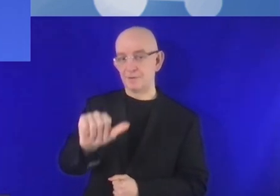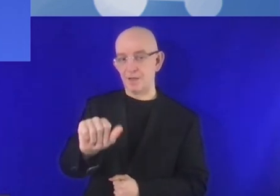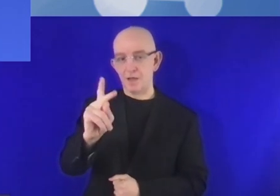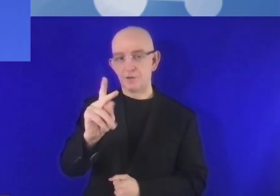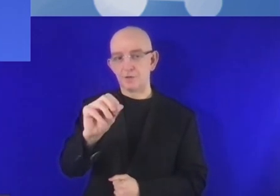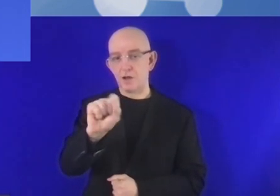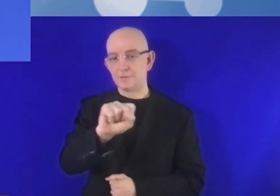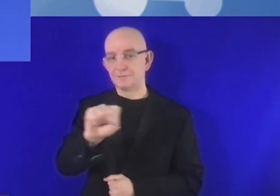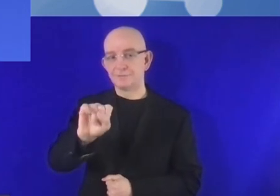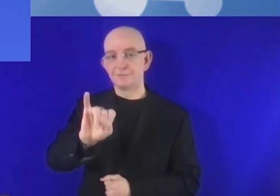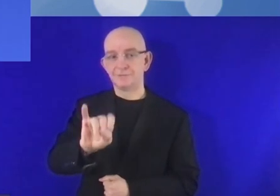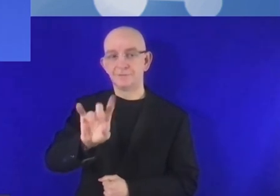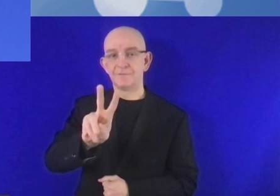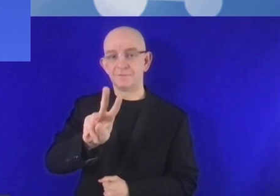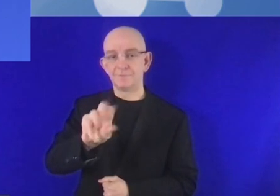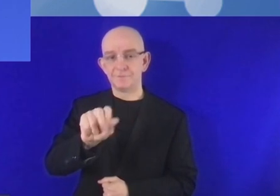Jestem